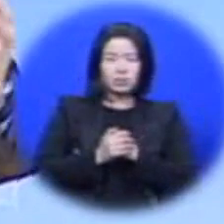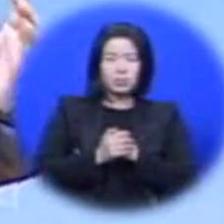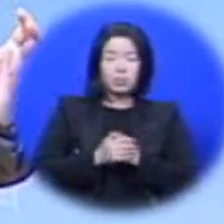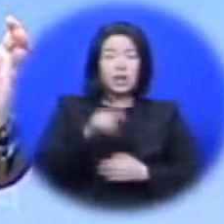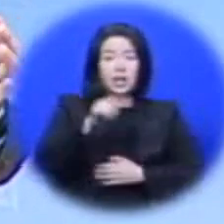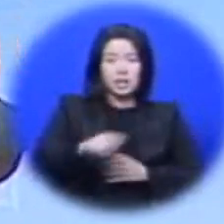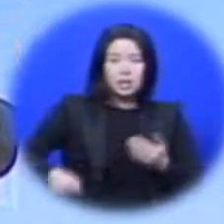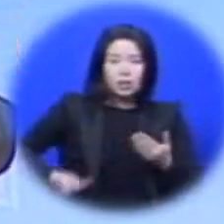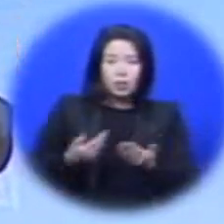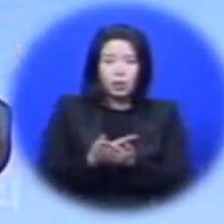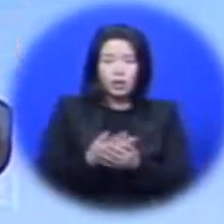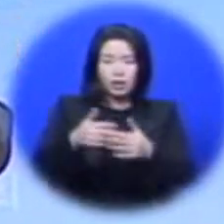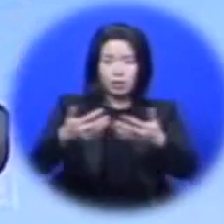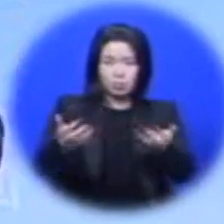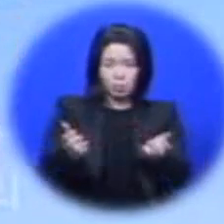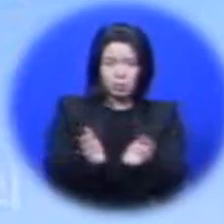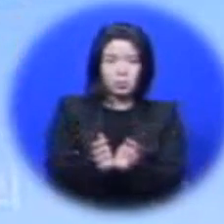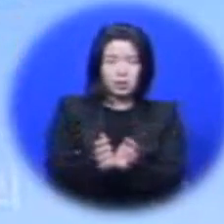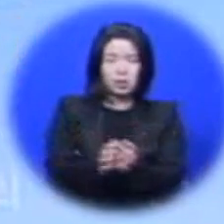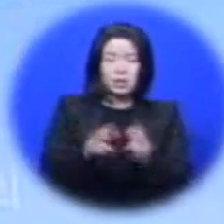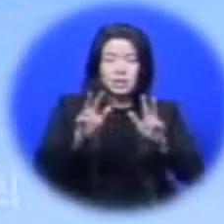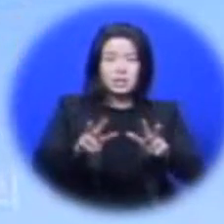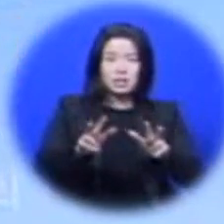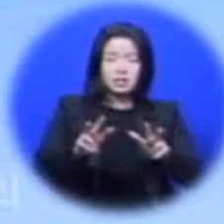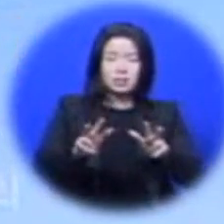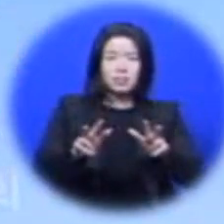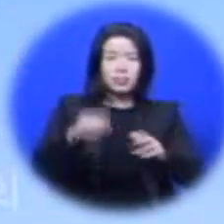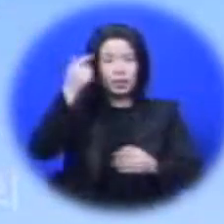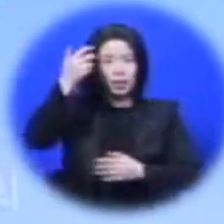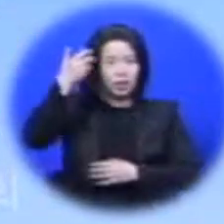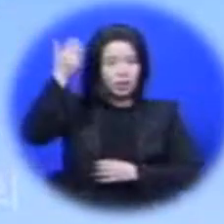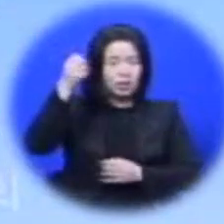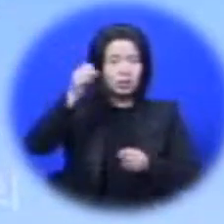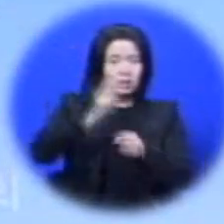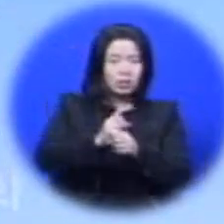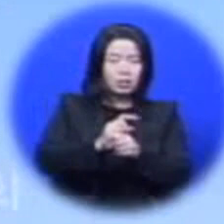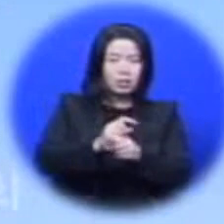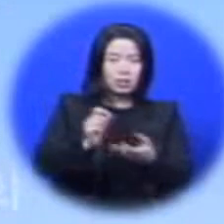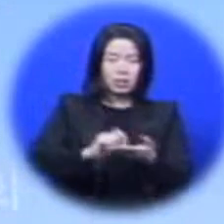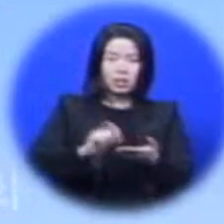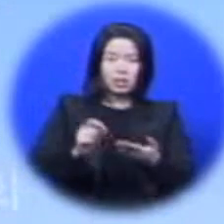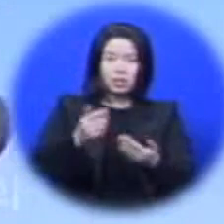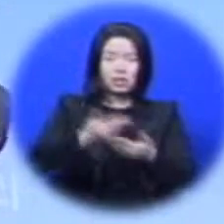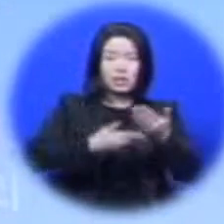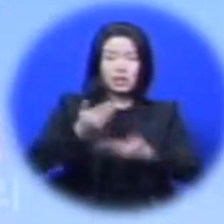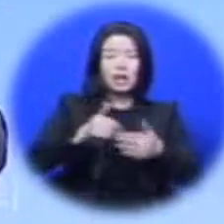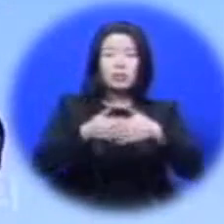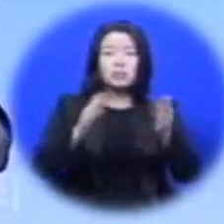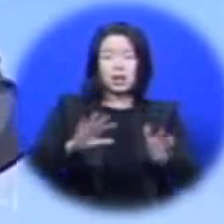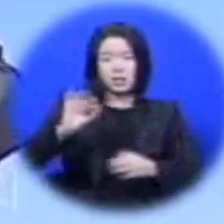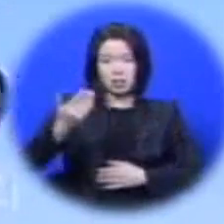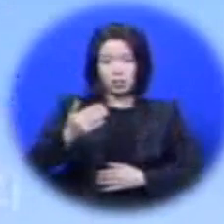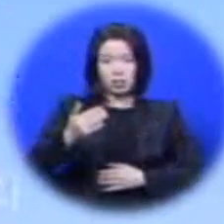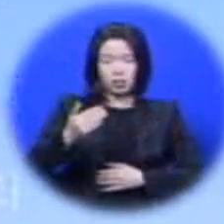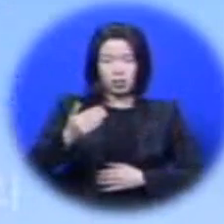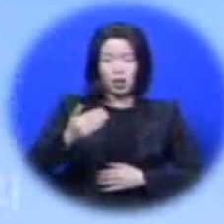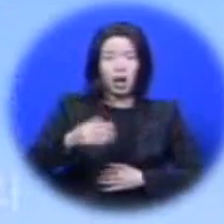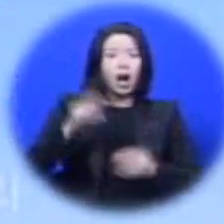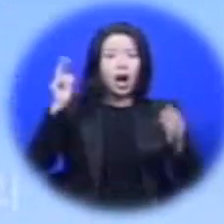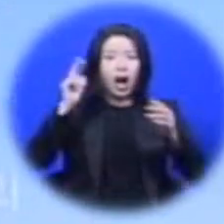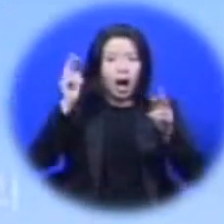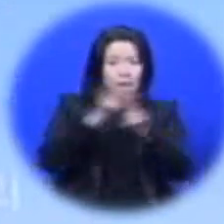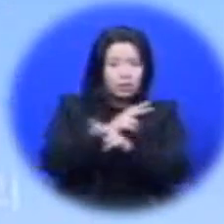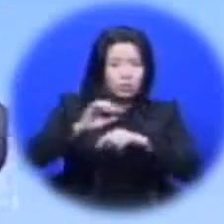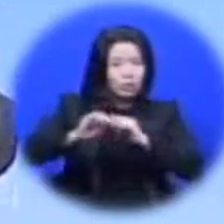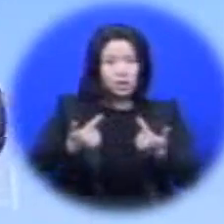이 회개 모임이 지금 영성일기 나눔방이 되어 있습니다. 이제는 한 주간 동안이 아니고